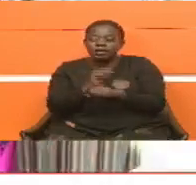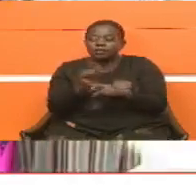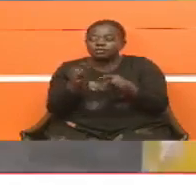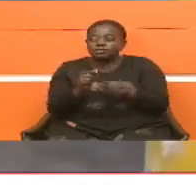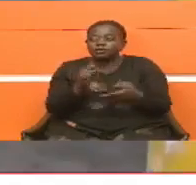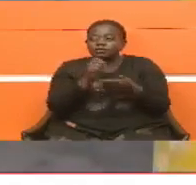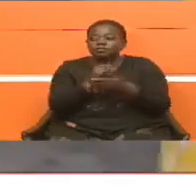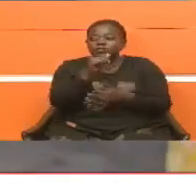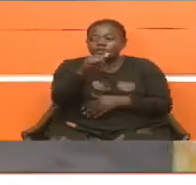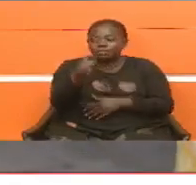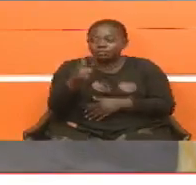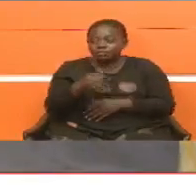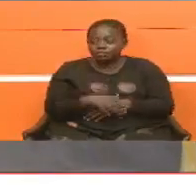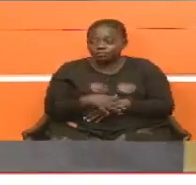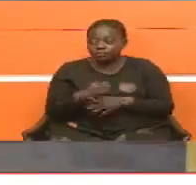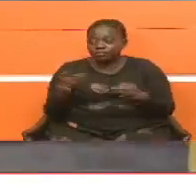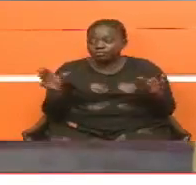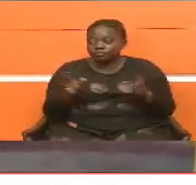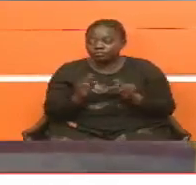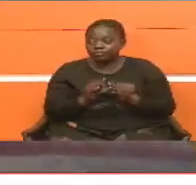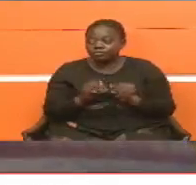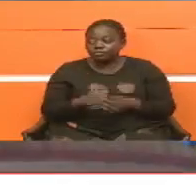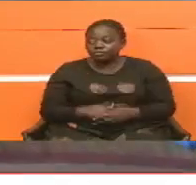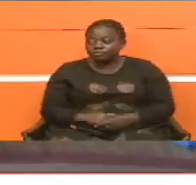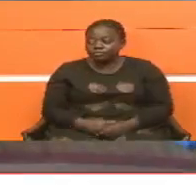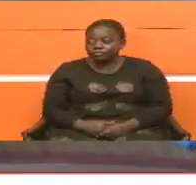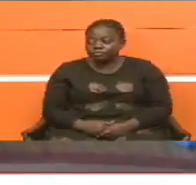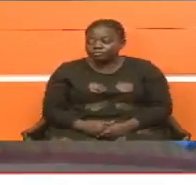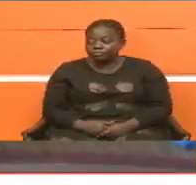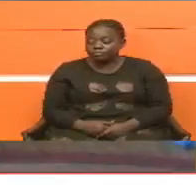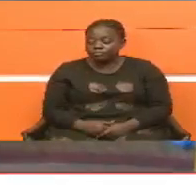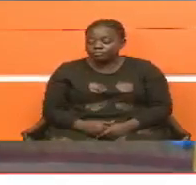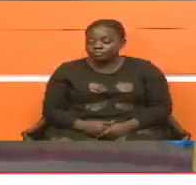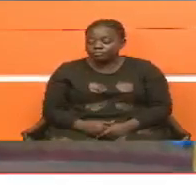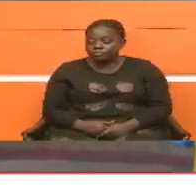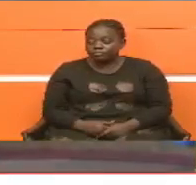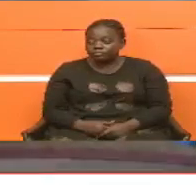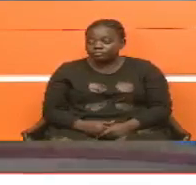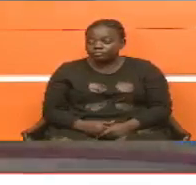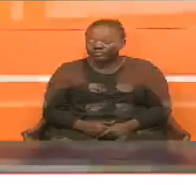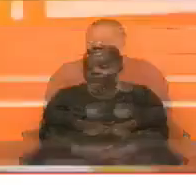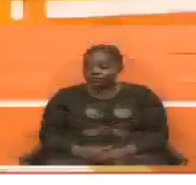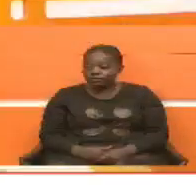muyamba ne bano. So lw'okulira yakusakidde eggulire lino ku lwabukedde TV.